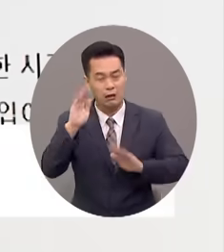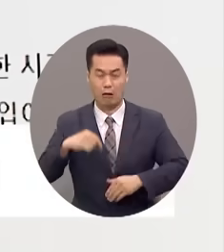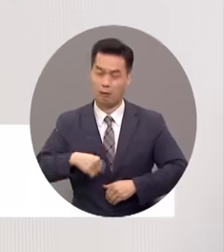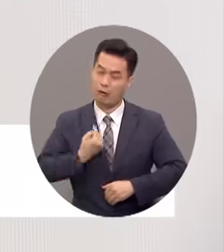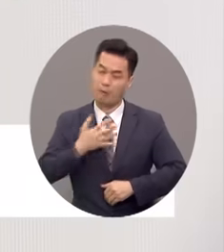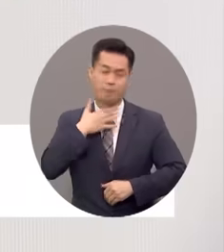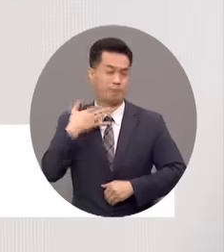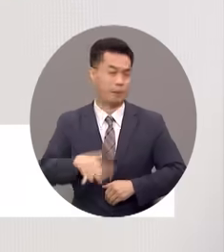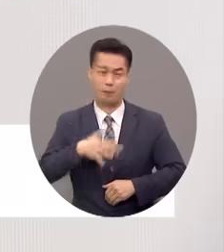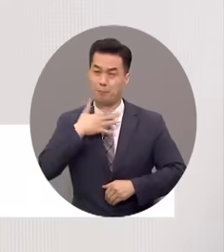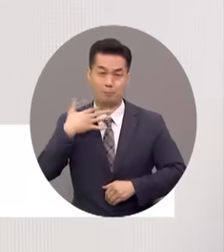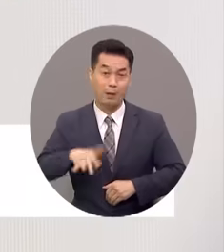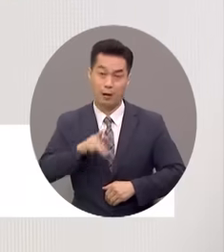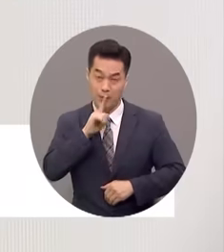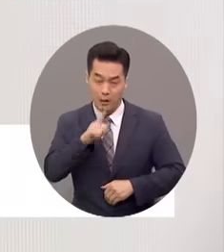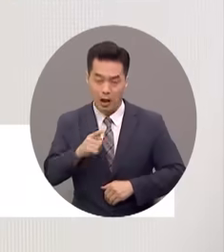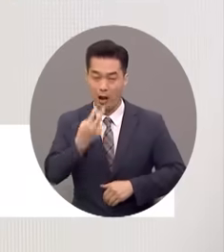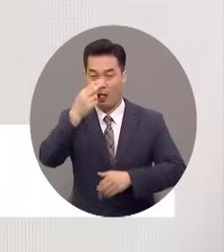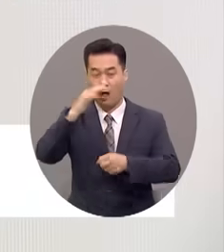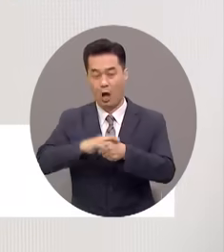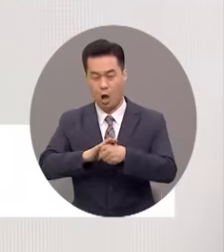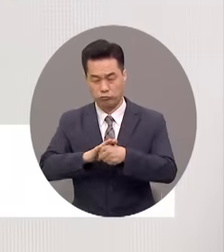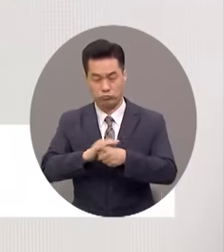성범죄혐의로기소된후사진,실명,전화번호가공개된한대학생이